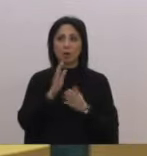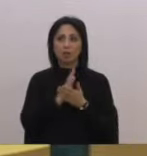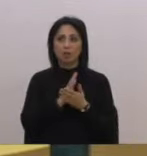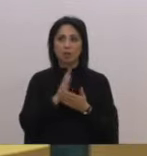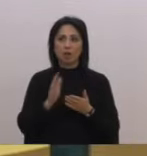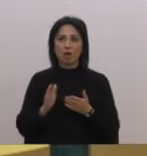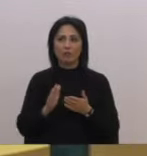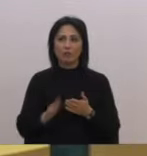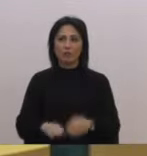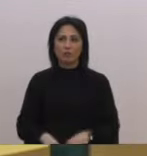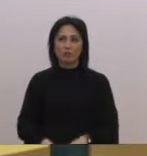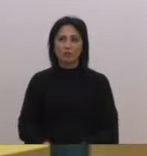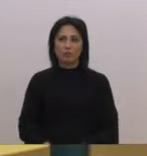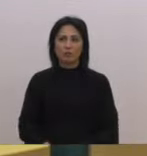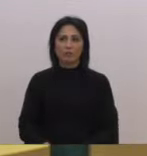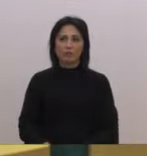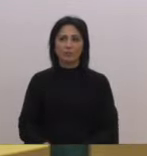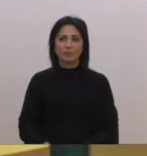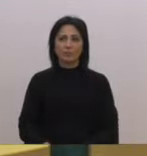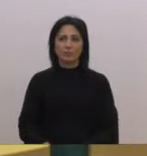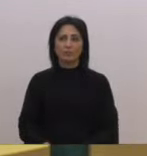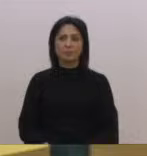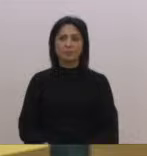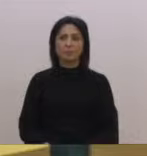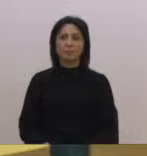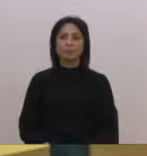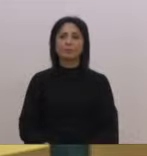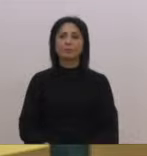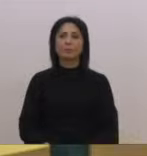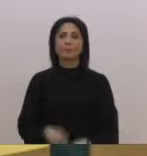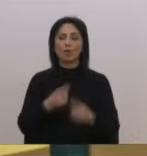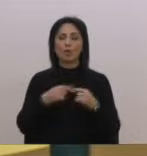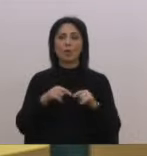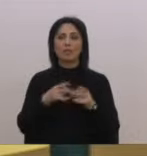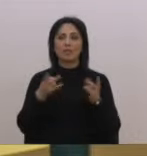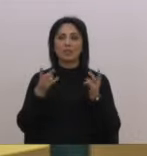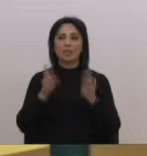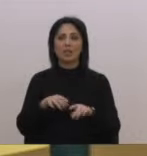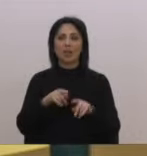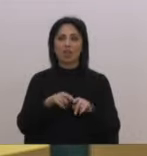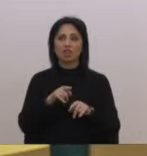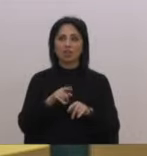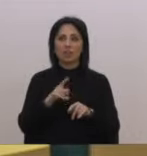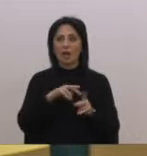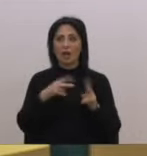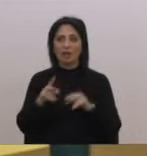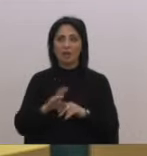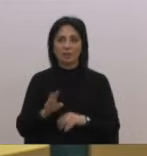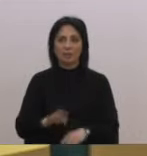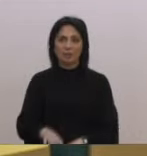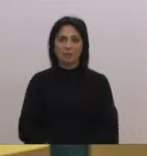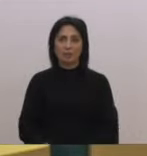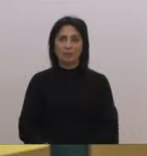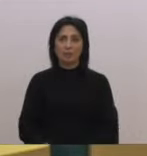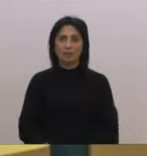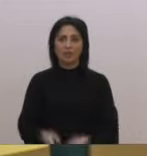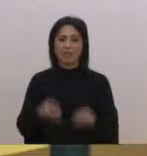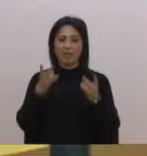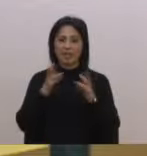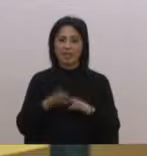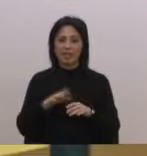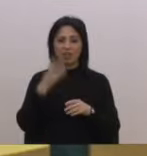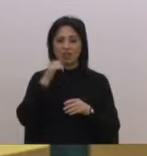da tugindac mogebis, ertat erti, organizație, dar ce este un model de arga da uioanet. Da, dar ce ni se